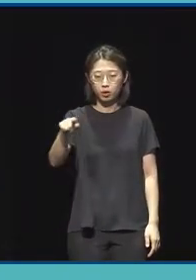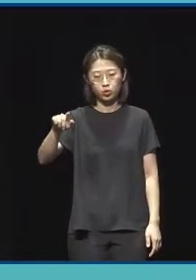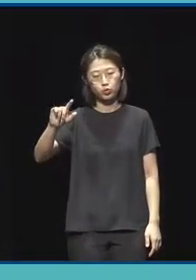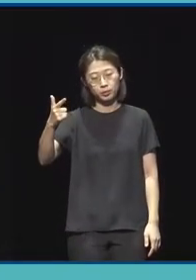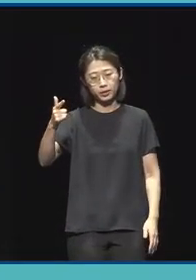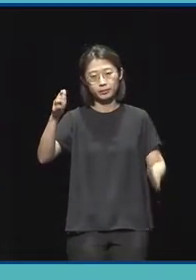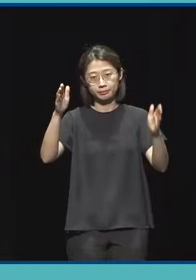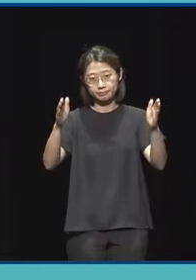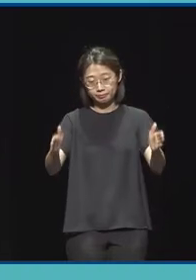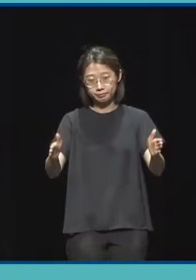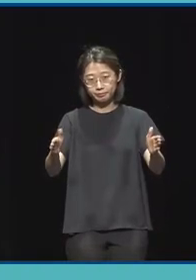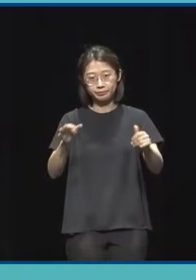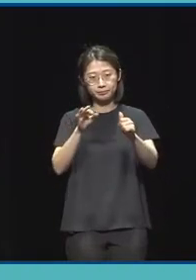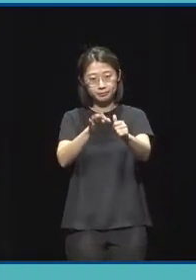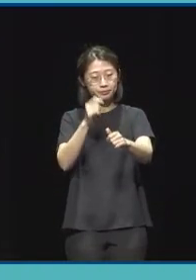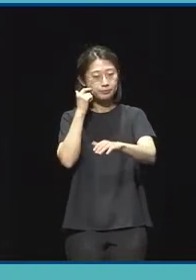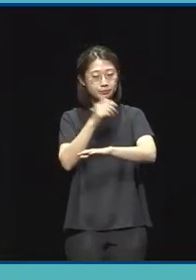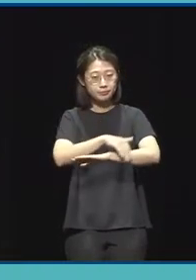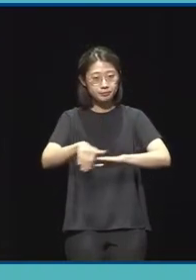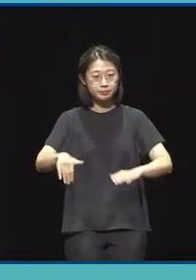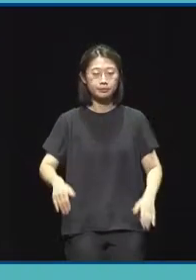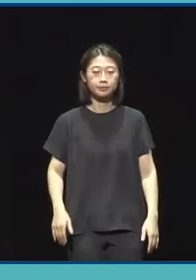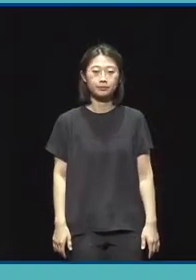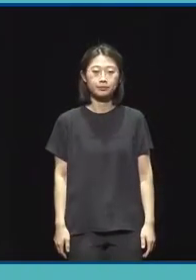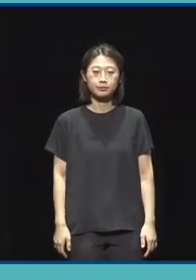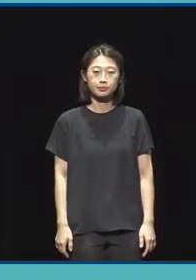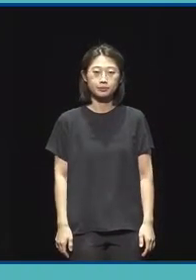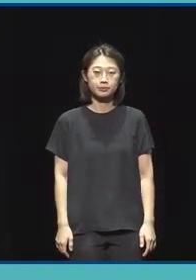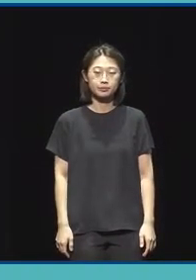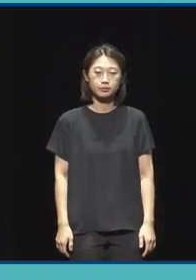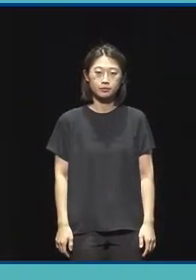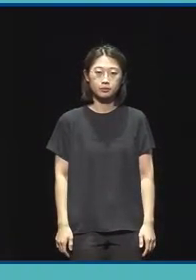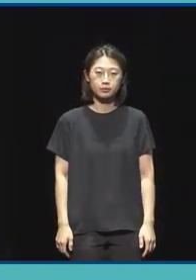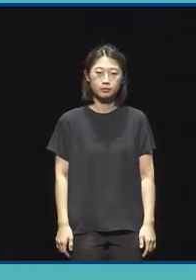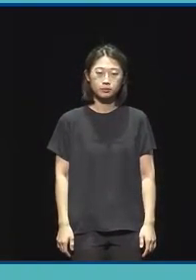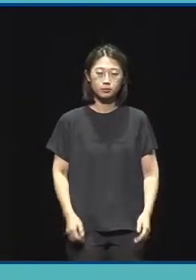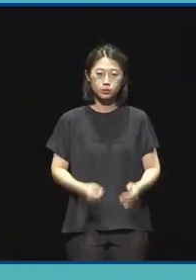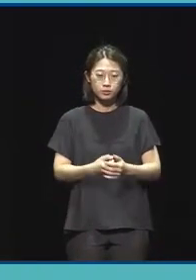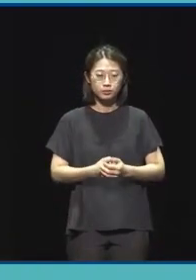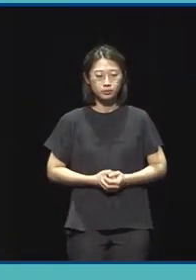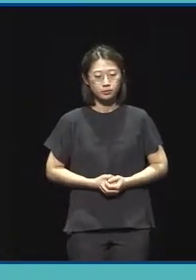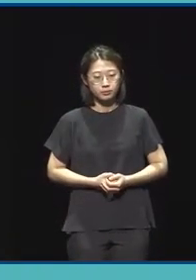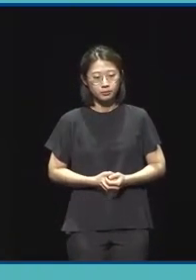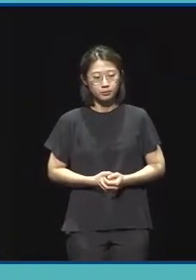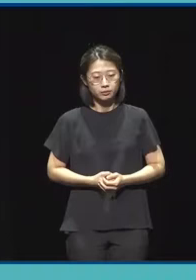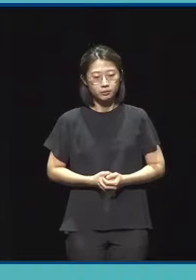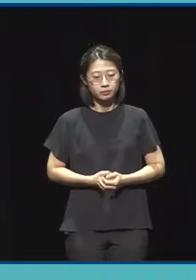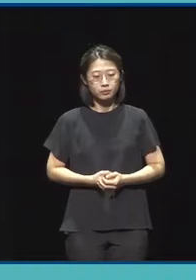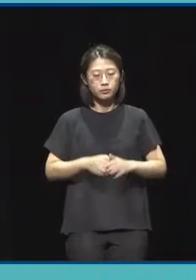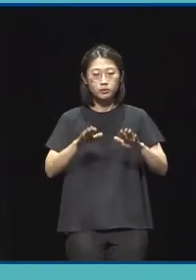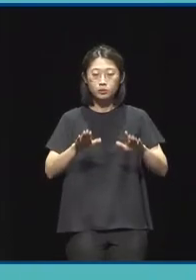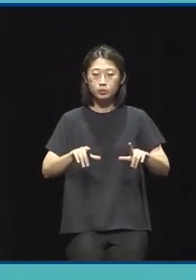받으실 수 있도록 저희가 진행을 했고요 그 다음에 사료비 편성 기준을 좀 완화하였습니다 올해